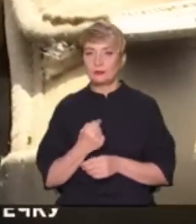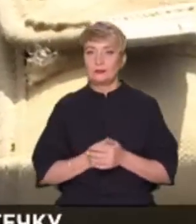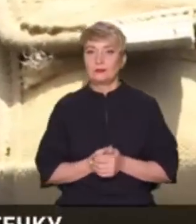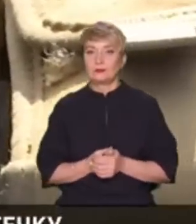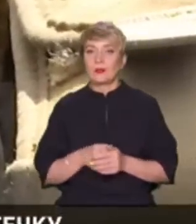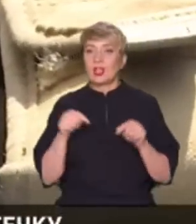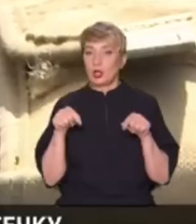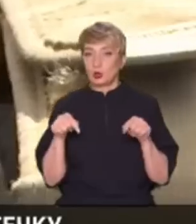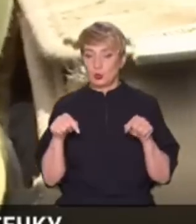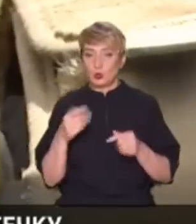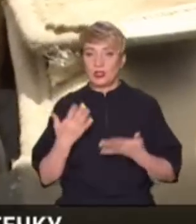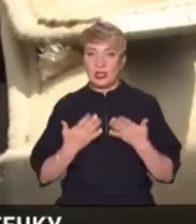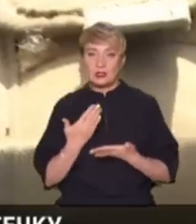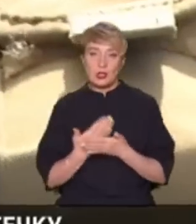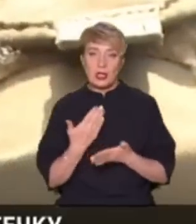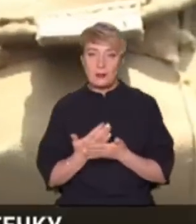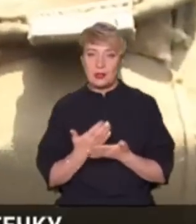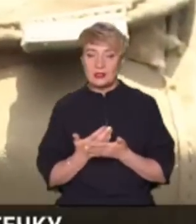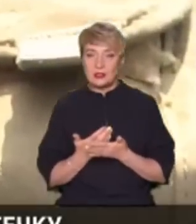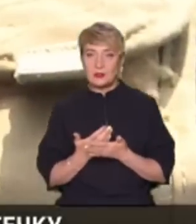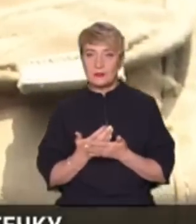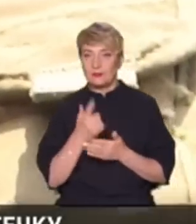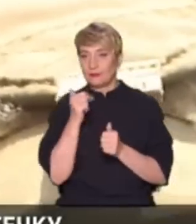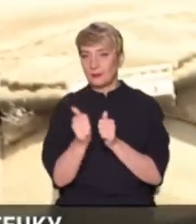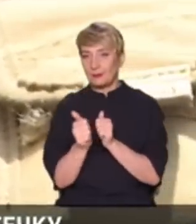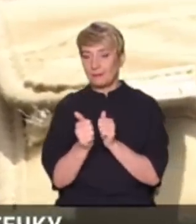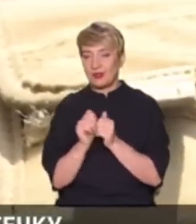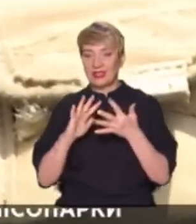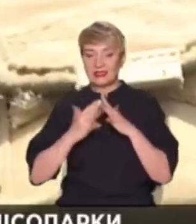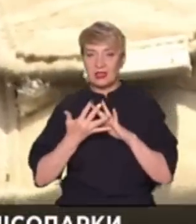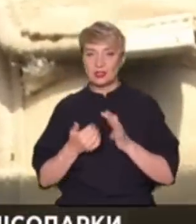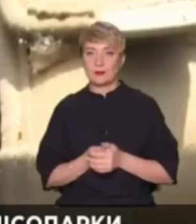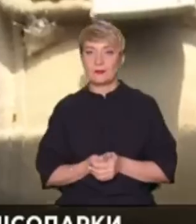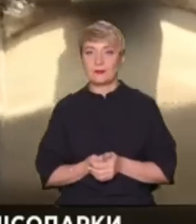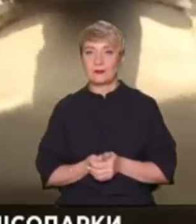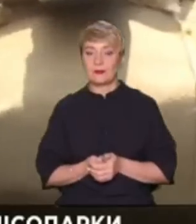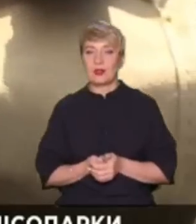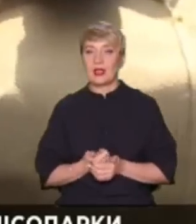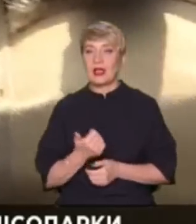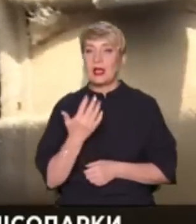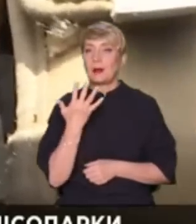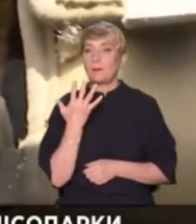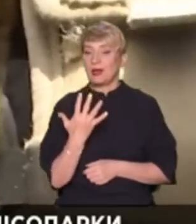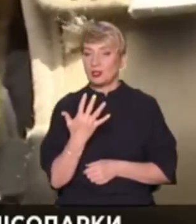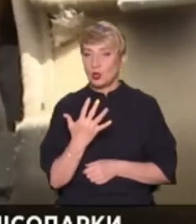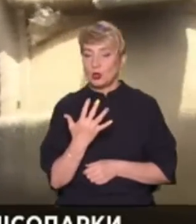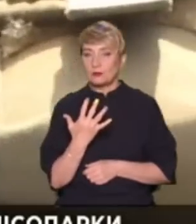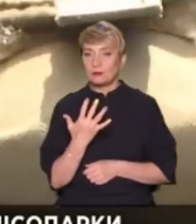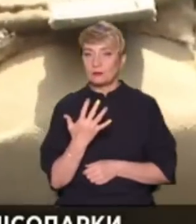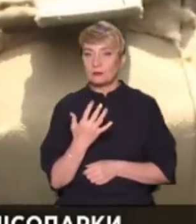Саме тут, якщо, наприклад, брати бій у селищі, там ми п'ятьох, один був БМП